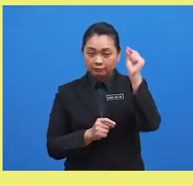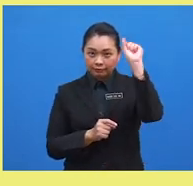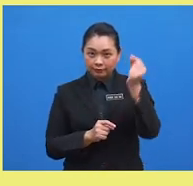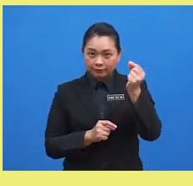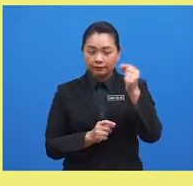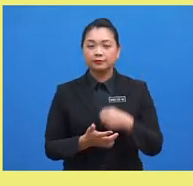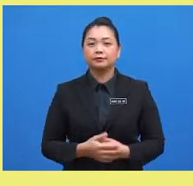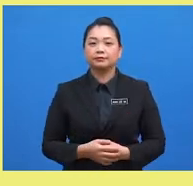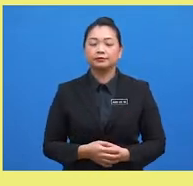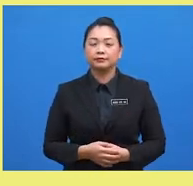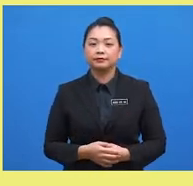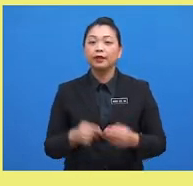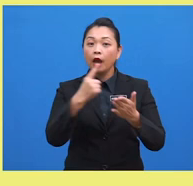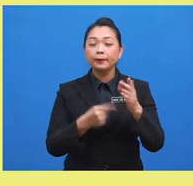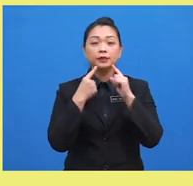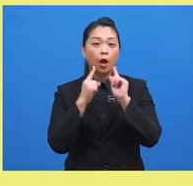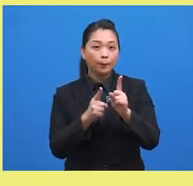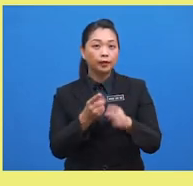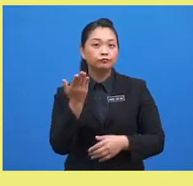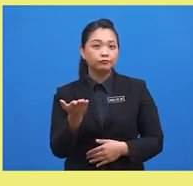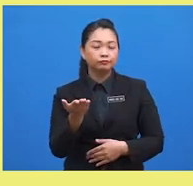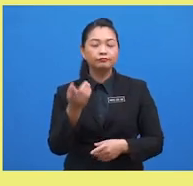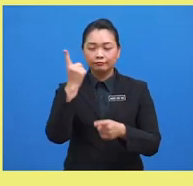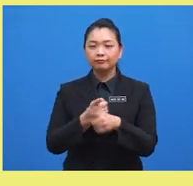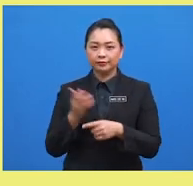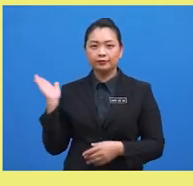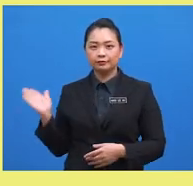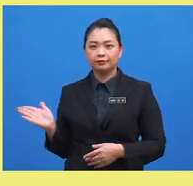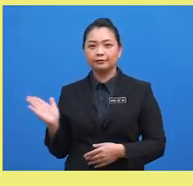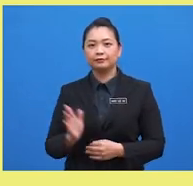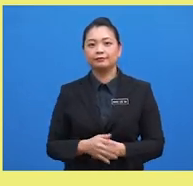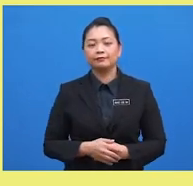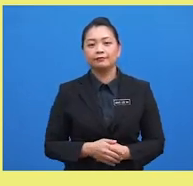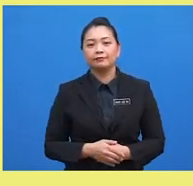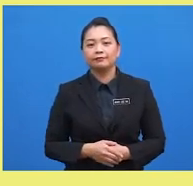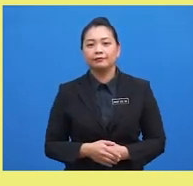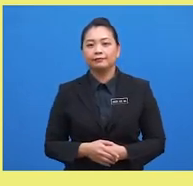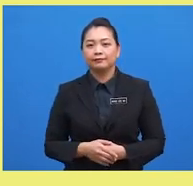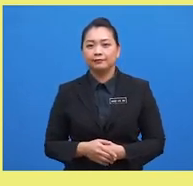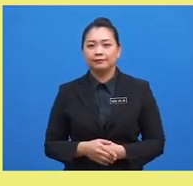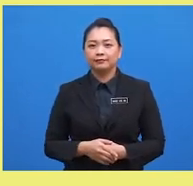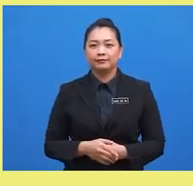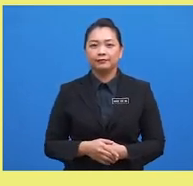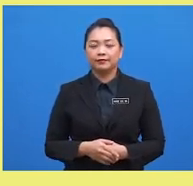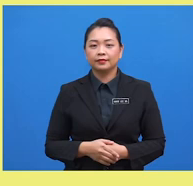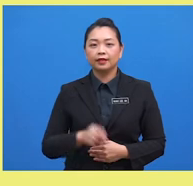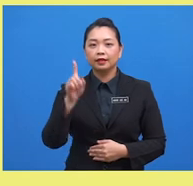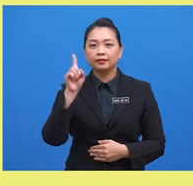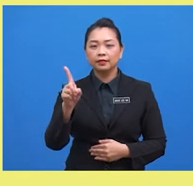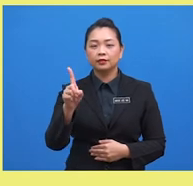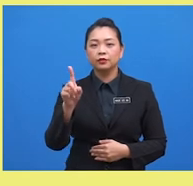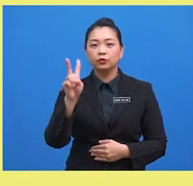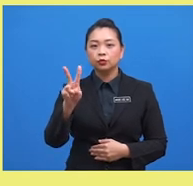Ya, apakah jawapan kamu? Betul jawapan kamu, iaitu 1,